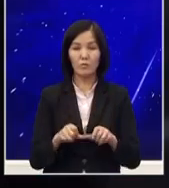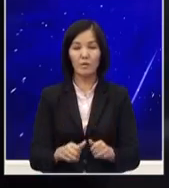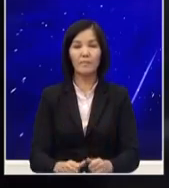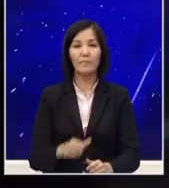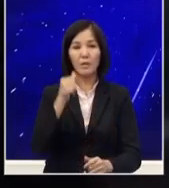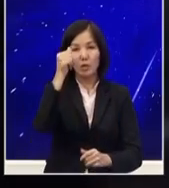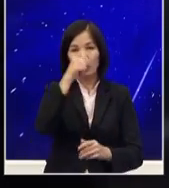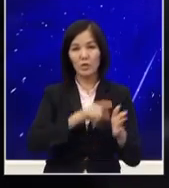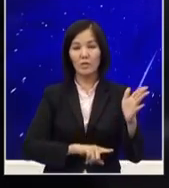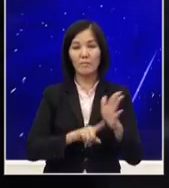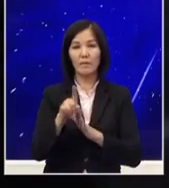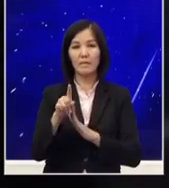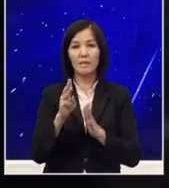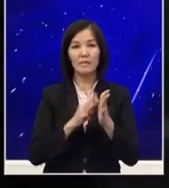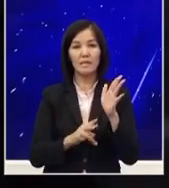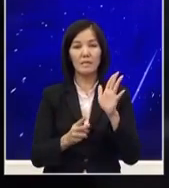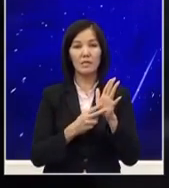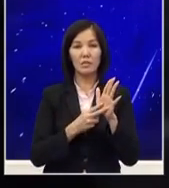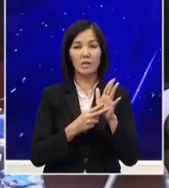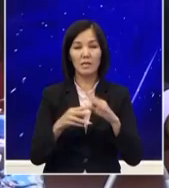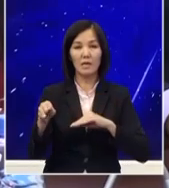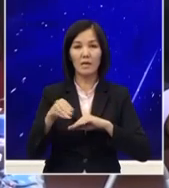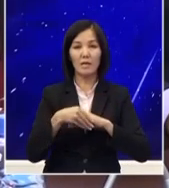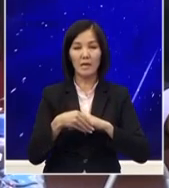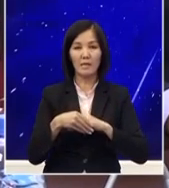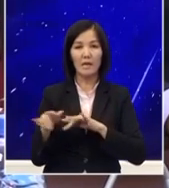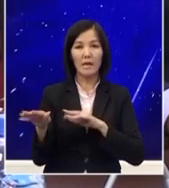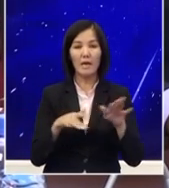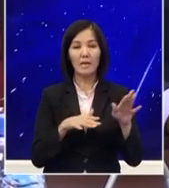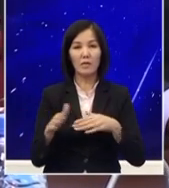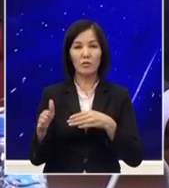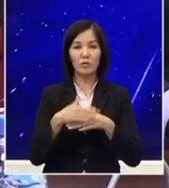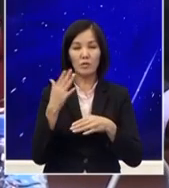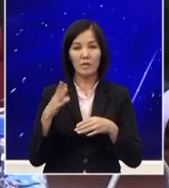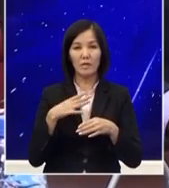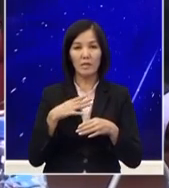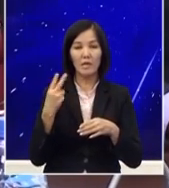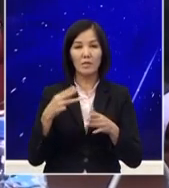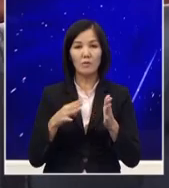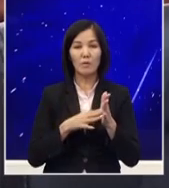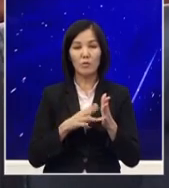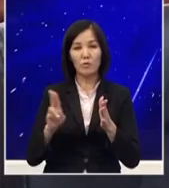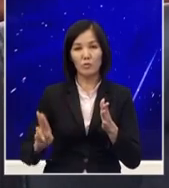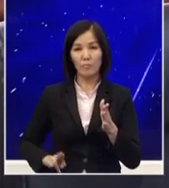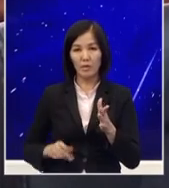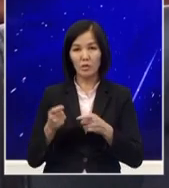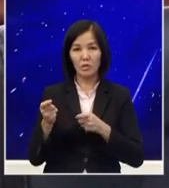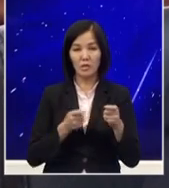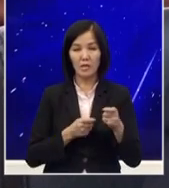Жыл басынан облыста 87 тұлға жемқорлық әрекет үшін жауапқа тартылды. Оның 29-ы басшы. Жалпы келтірілген